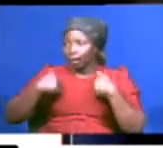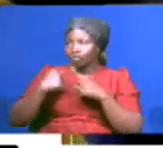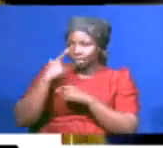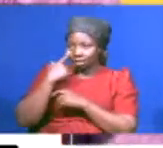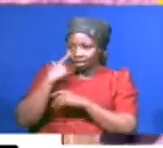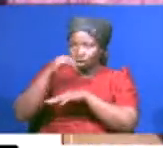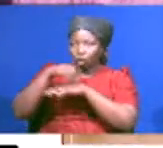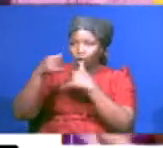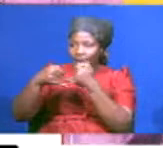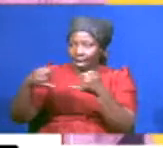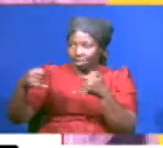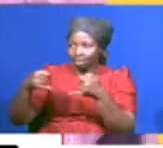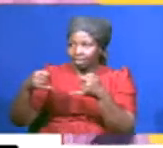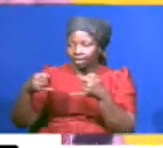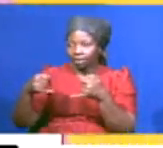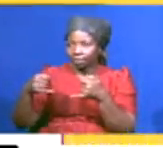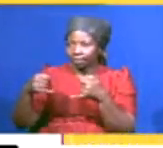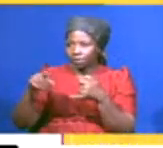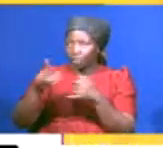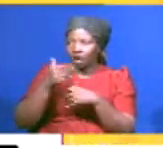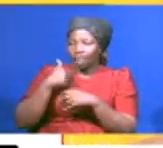mtandao, amejibu.